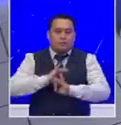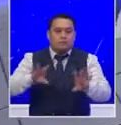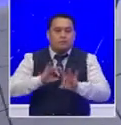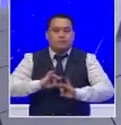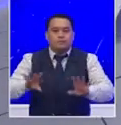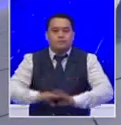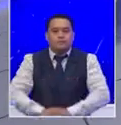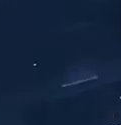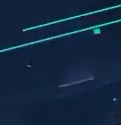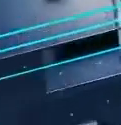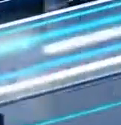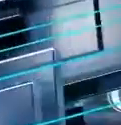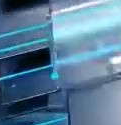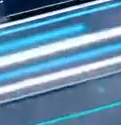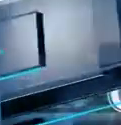важном.